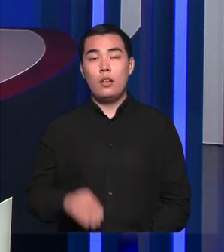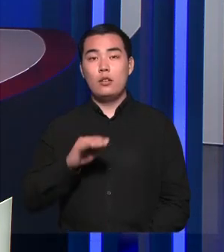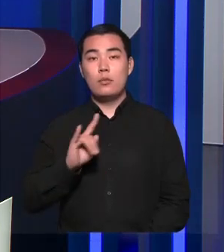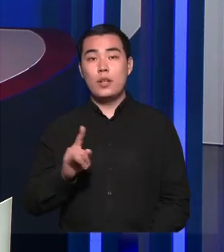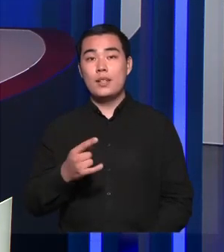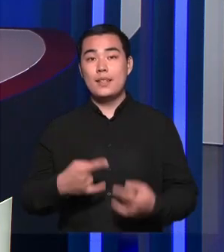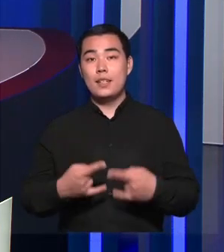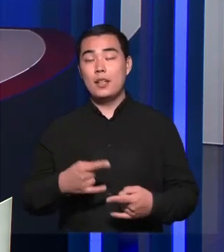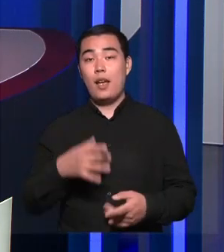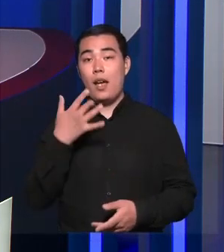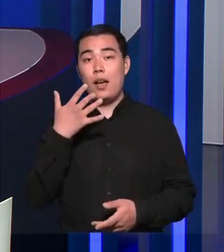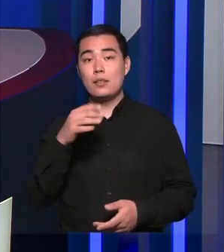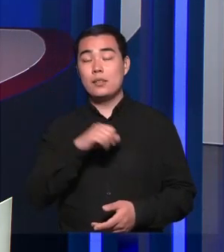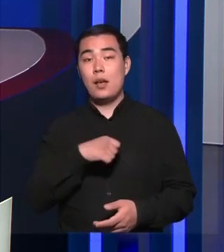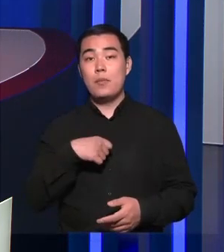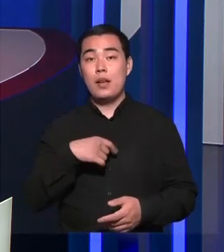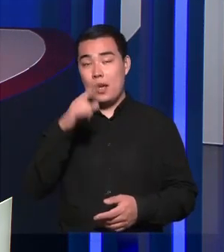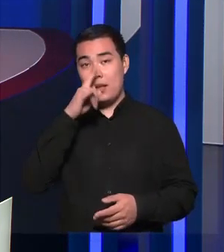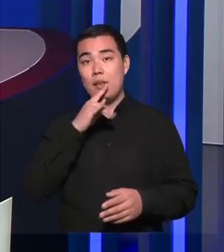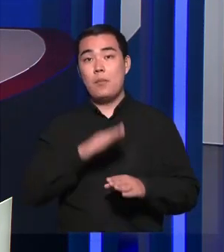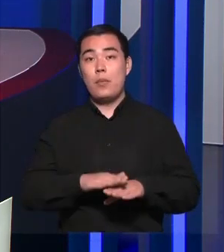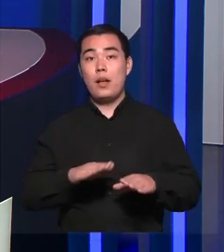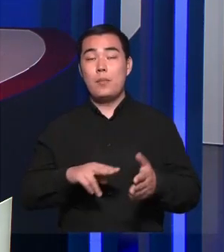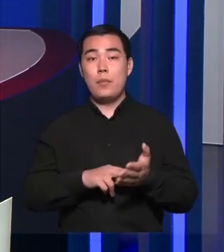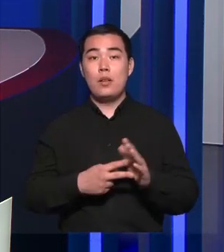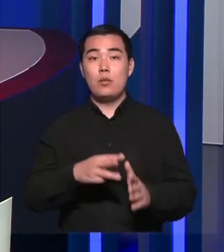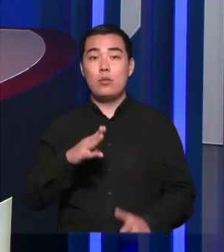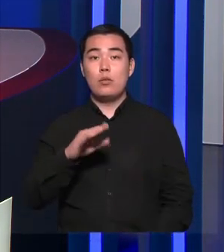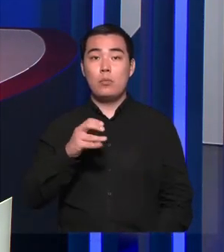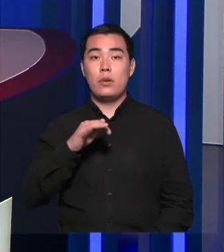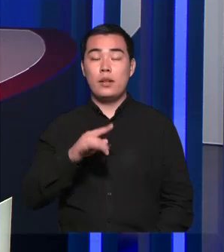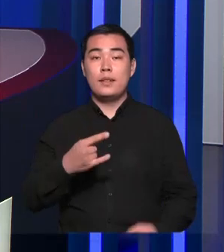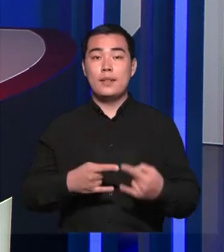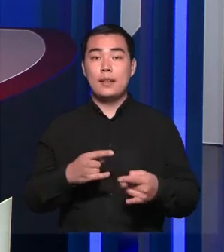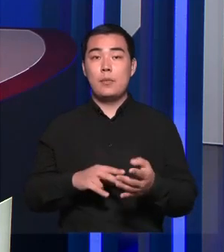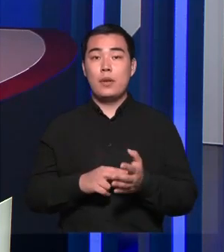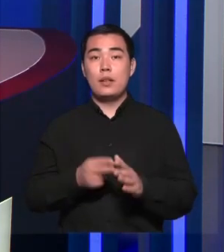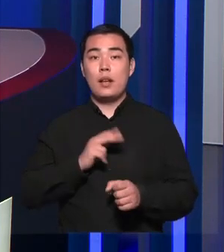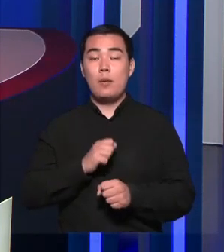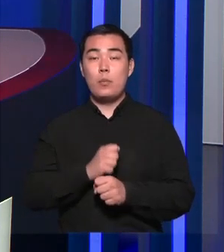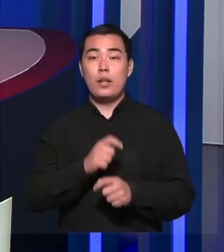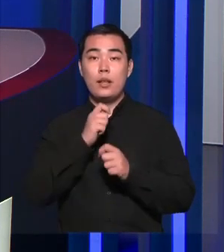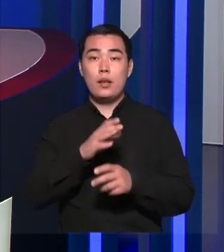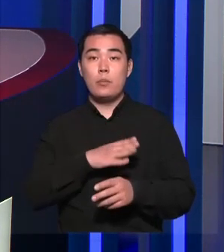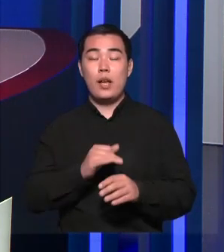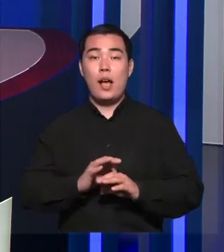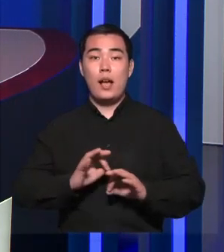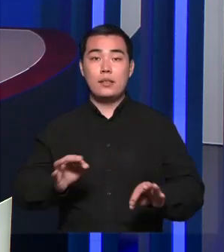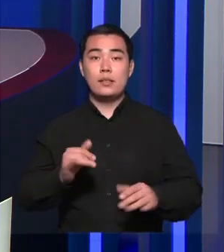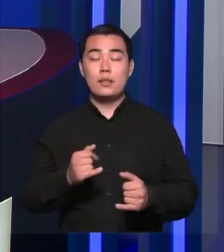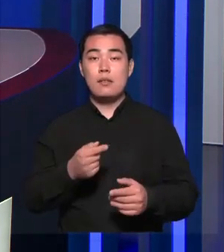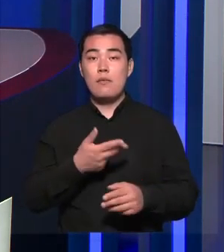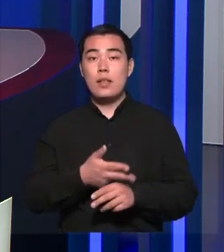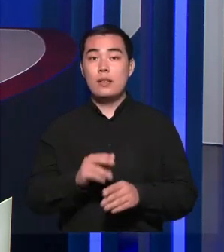Жібек жолы телеарнасының шетелдегі қазақ балалары жобасы Тұмар телевизиялық жүлдесіне ие болды. Бірегей бағдарлама үздік